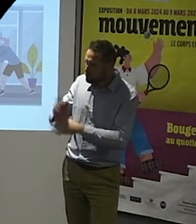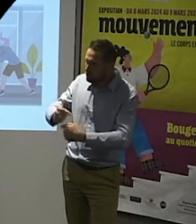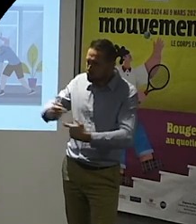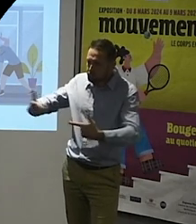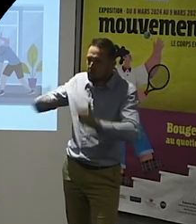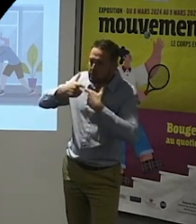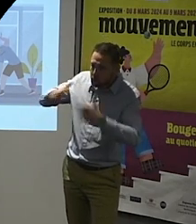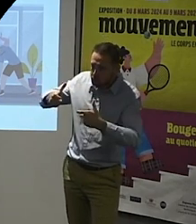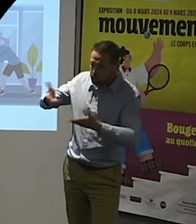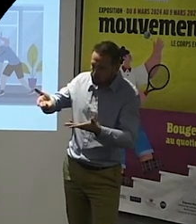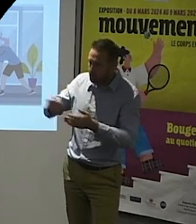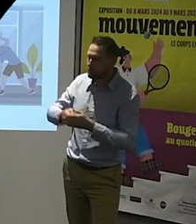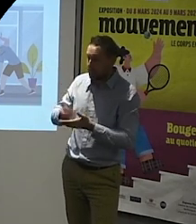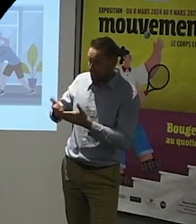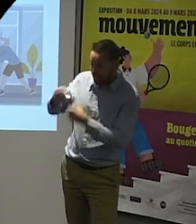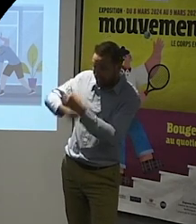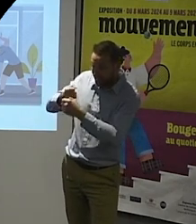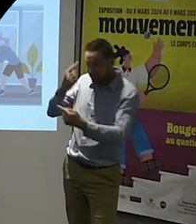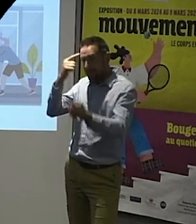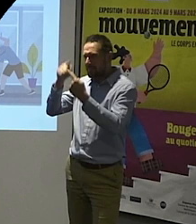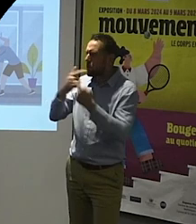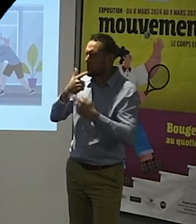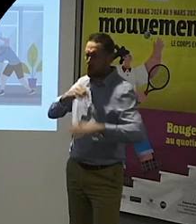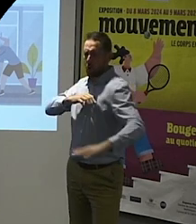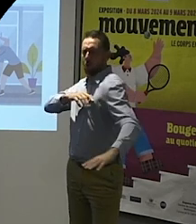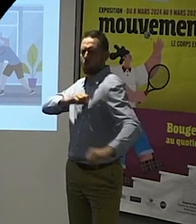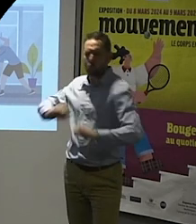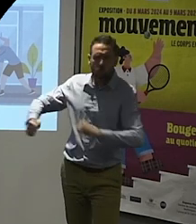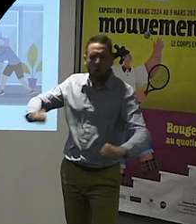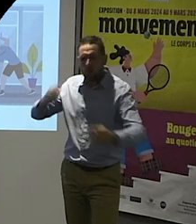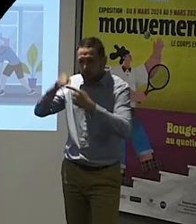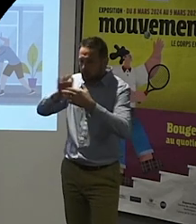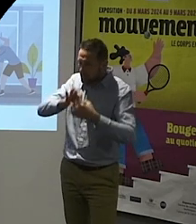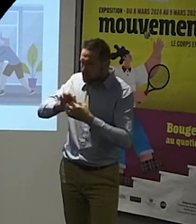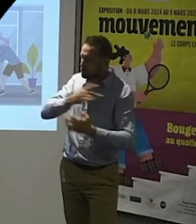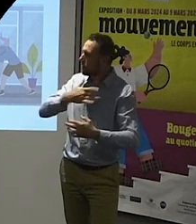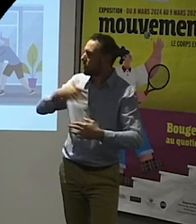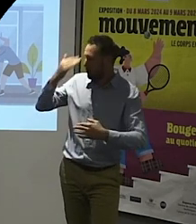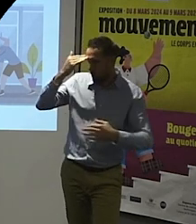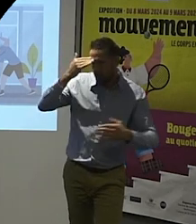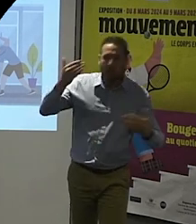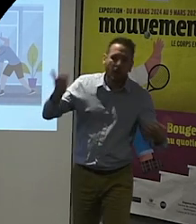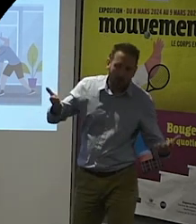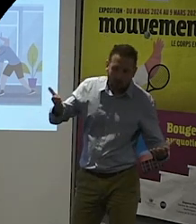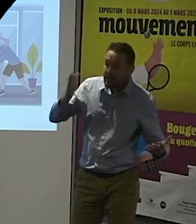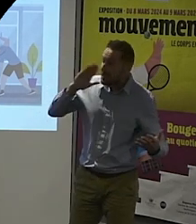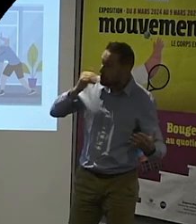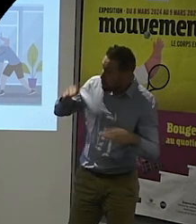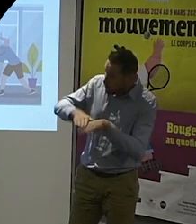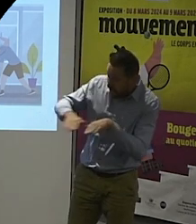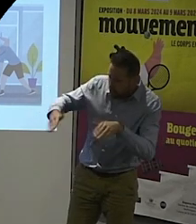mentale. Cette année, le thème est « En mouvement pour notre santé mentale ». D'où cette proposition de table